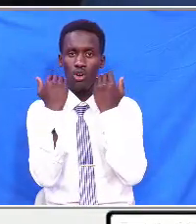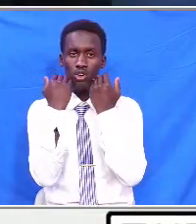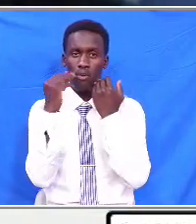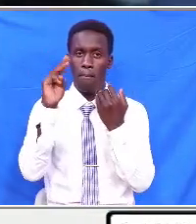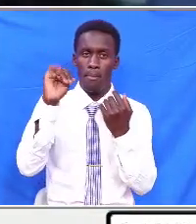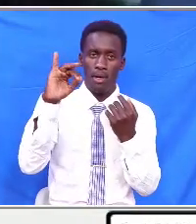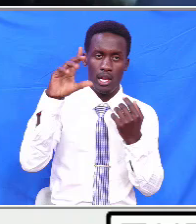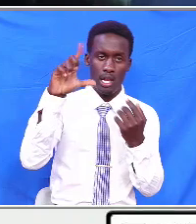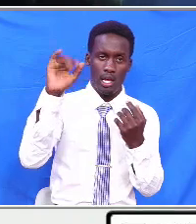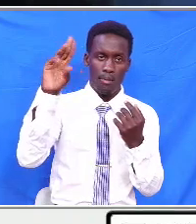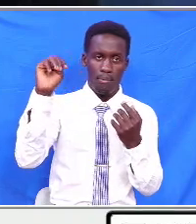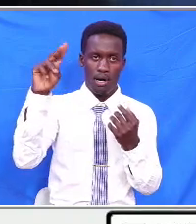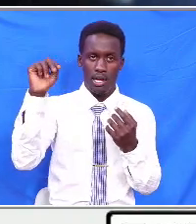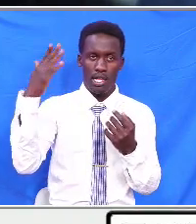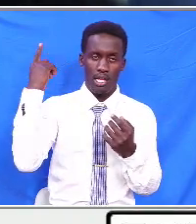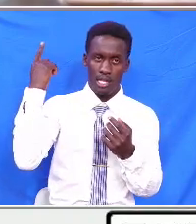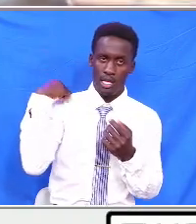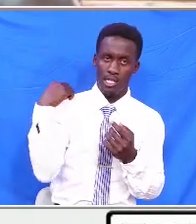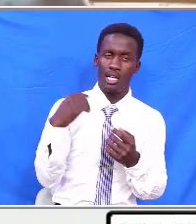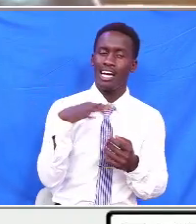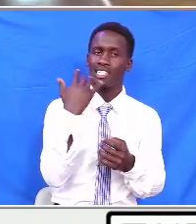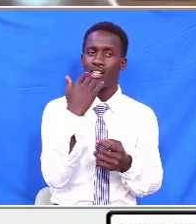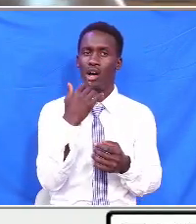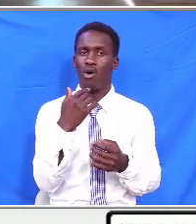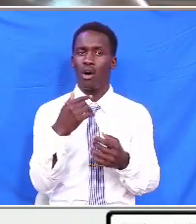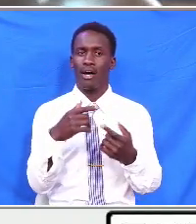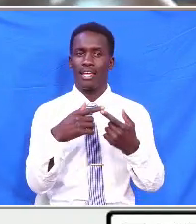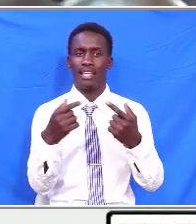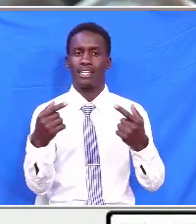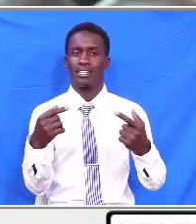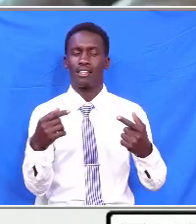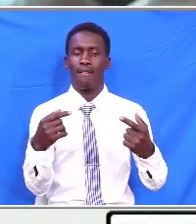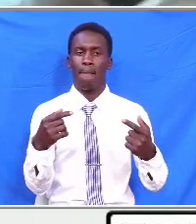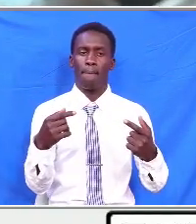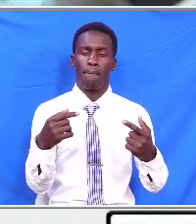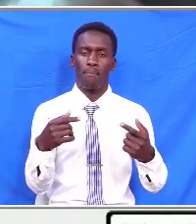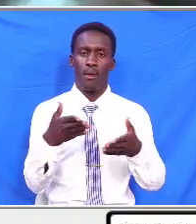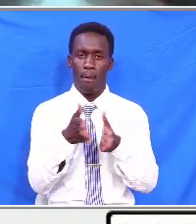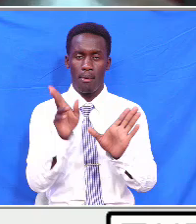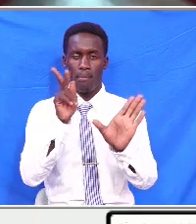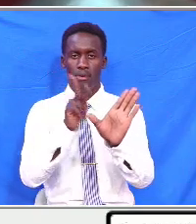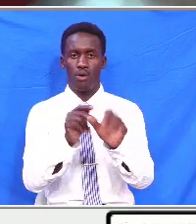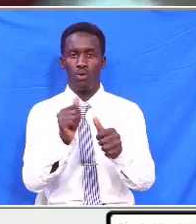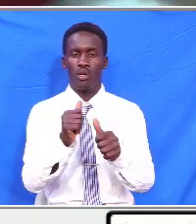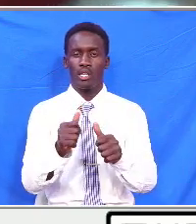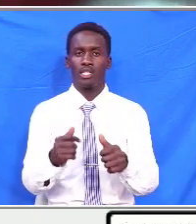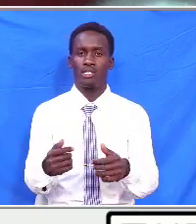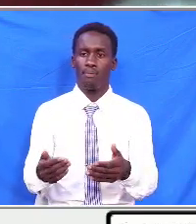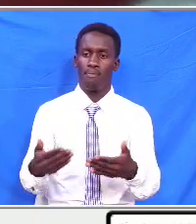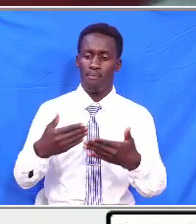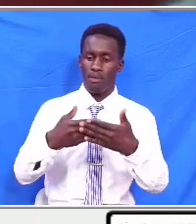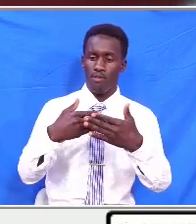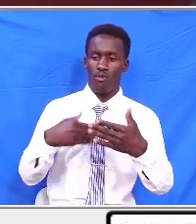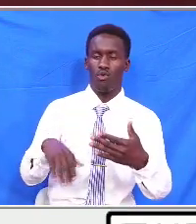jana, Gachagua alikosoa mchakato wa bunge la kitaifa wa kushirikisha umma uliotanguliza zoezi la kumbandua